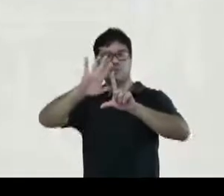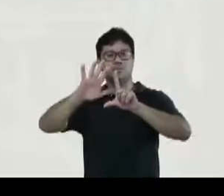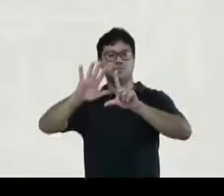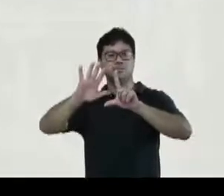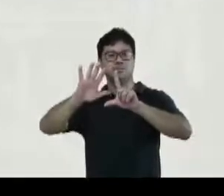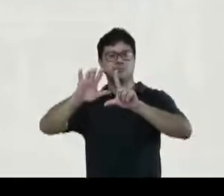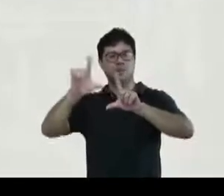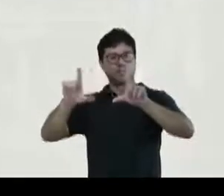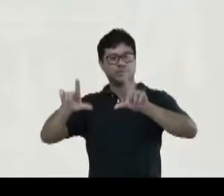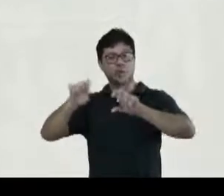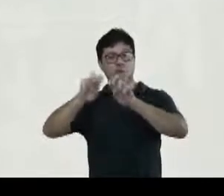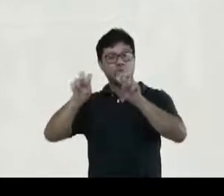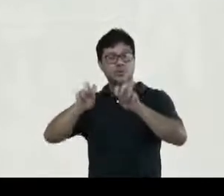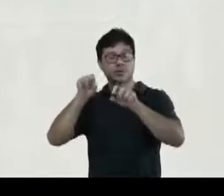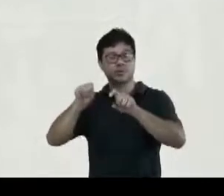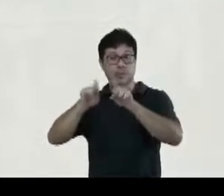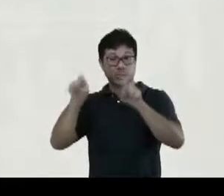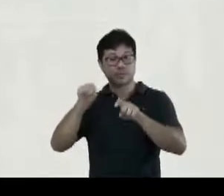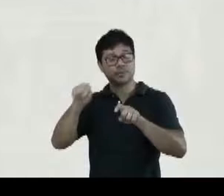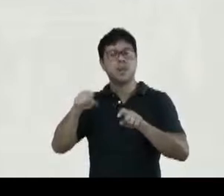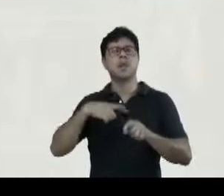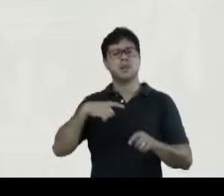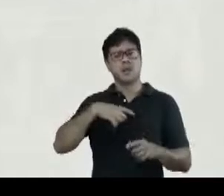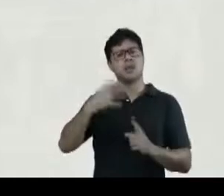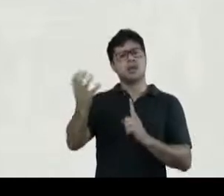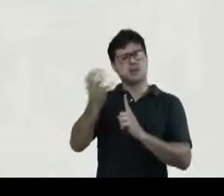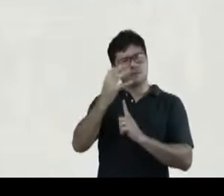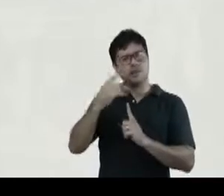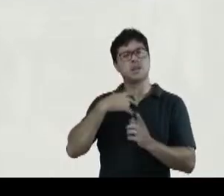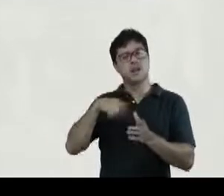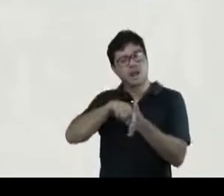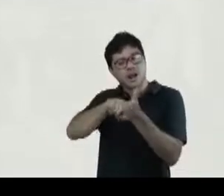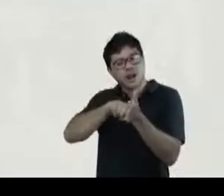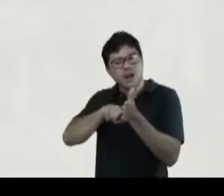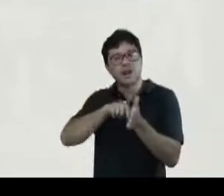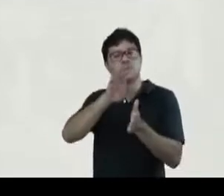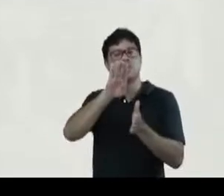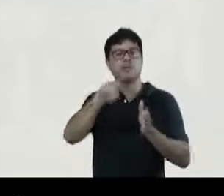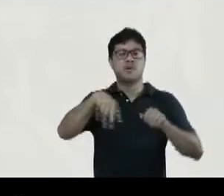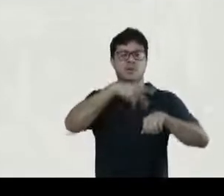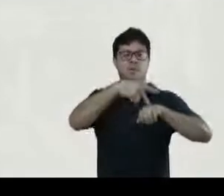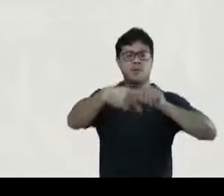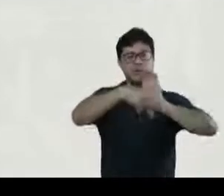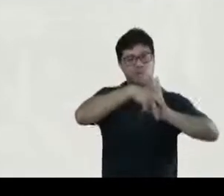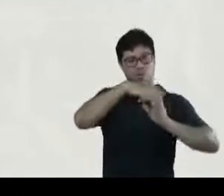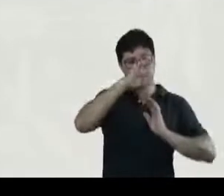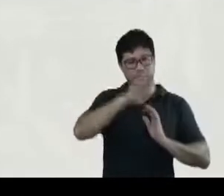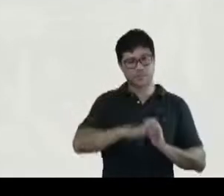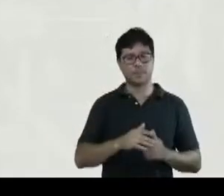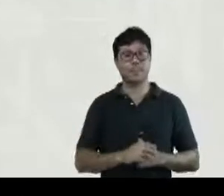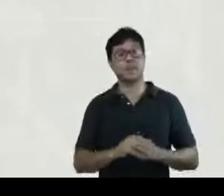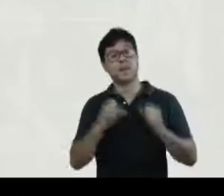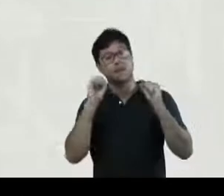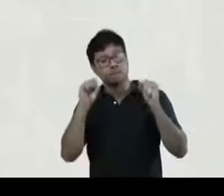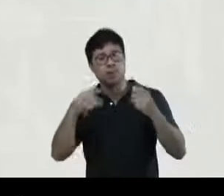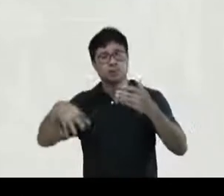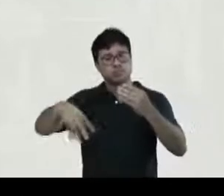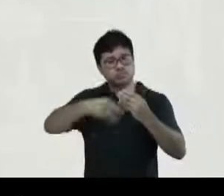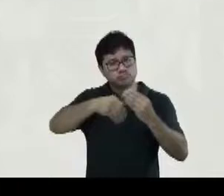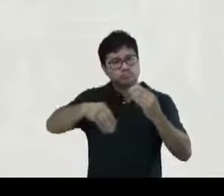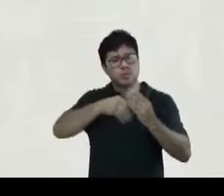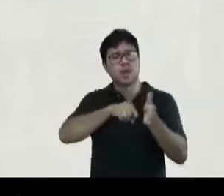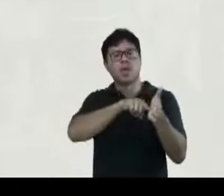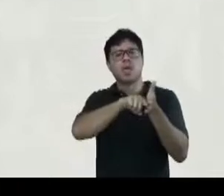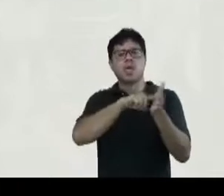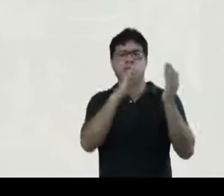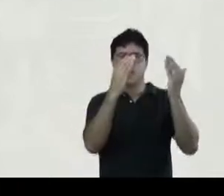Fall kann sie ergänzt werden durch eine neue Analyse der Typografie, des Layouts, ja einen Vergleich